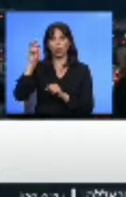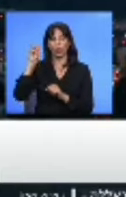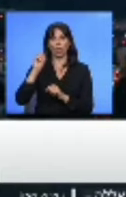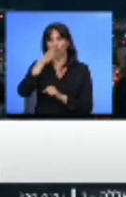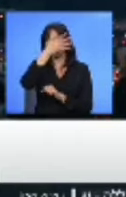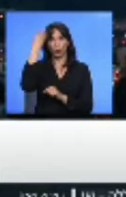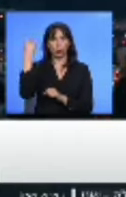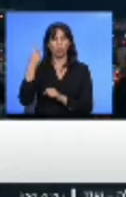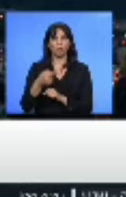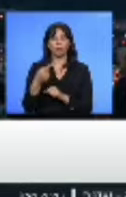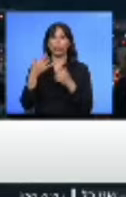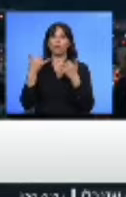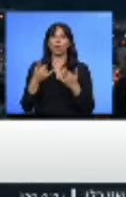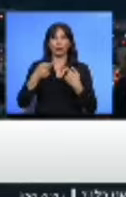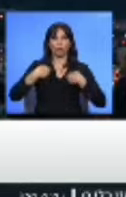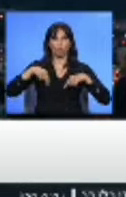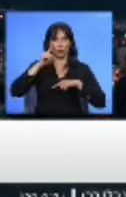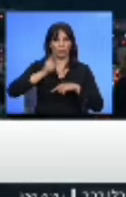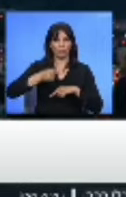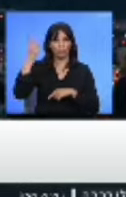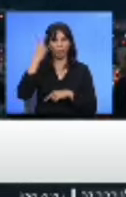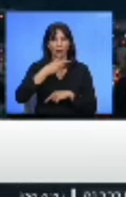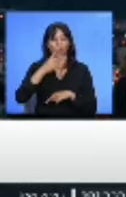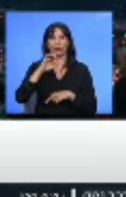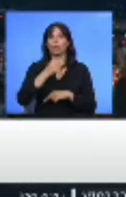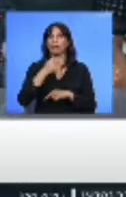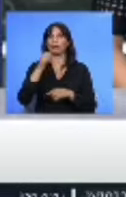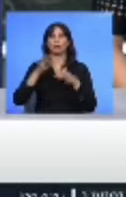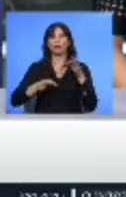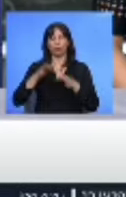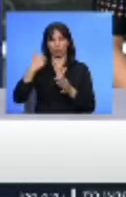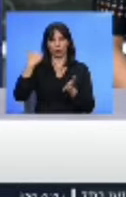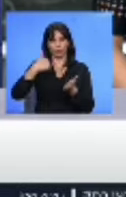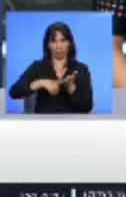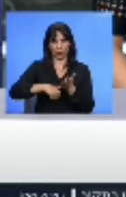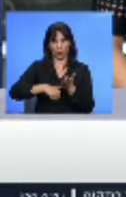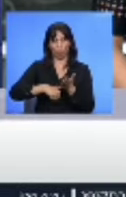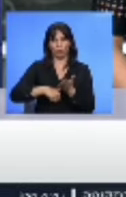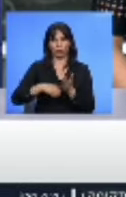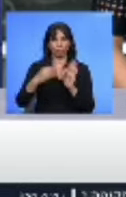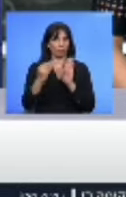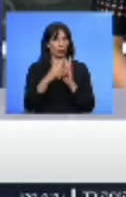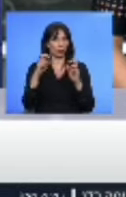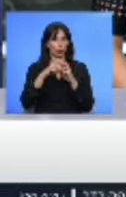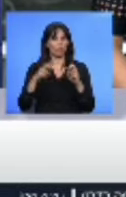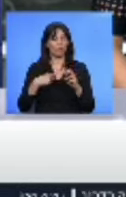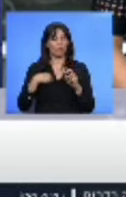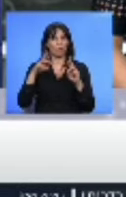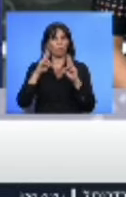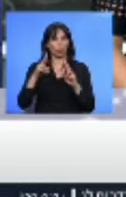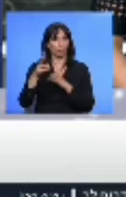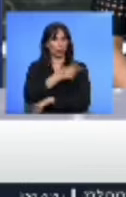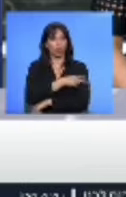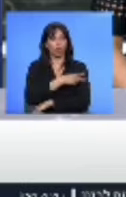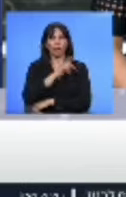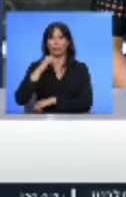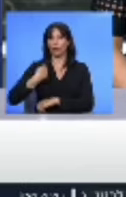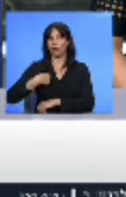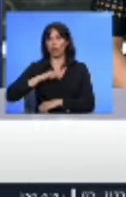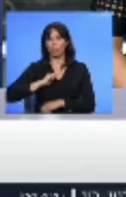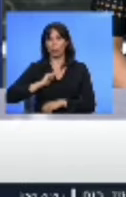עכשיו להבין שאם בית המשפט, בנק לאומי, רשם העמותות, ואני מקווה שבקרוב מאוד המשטרה, השבק והרשות